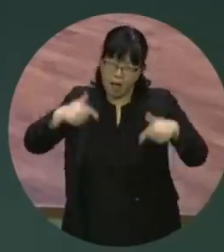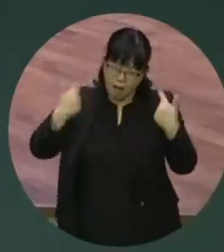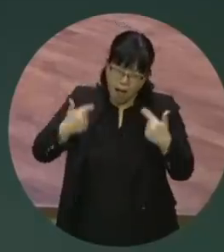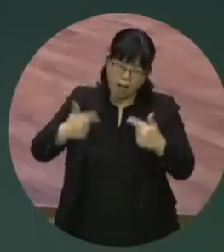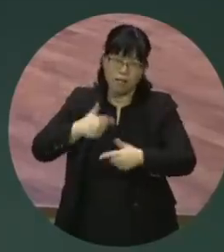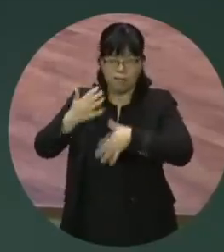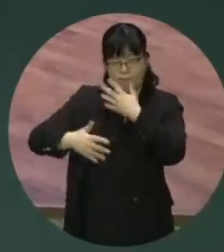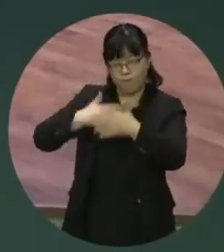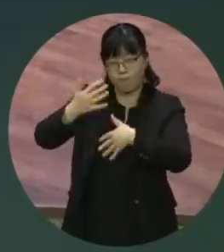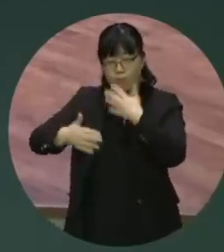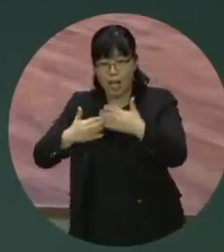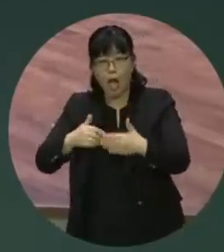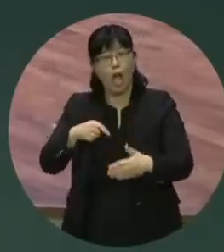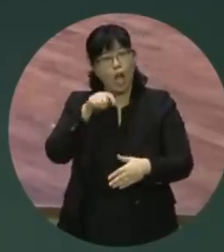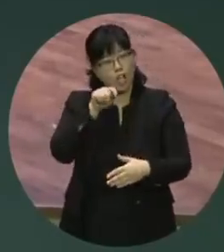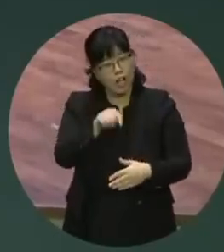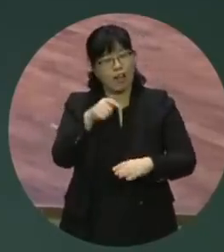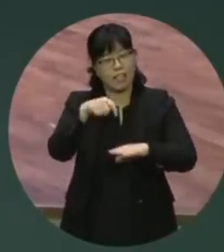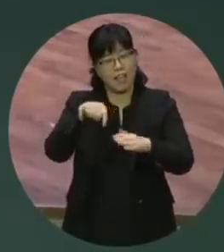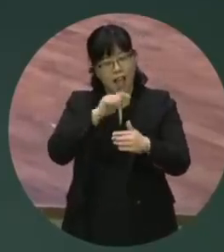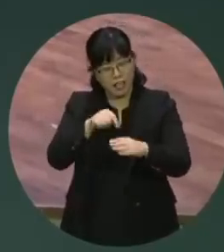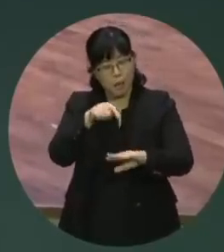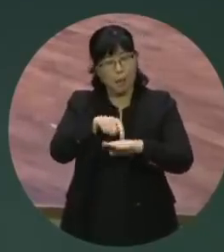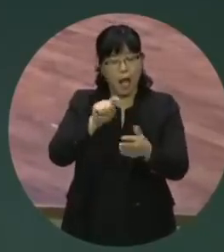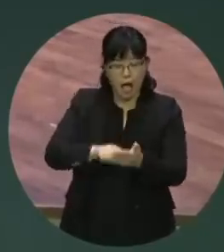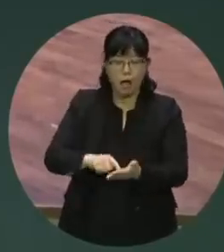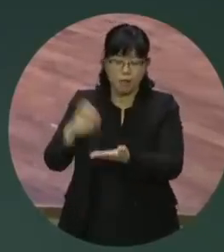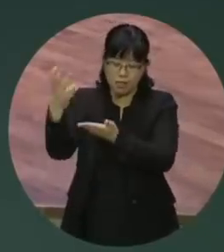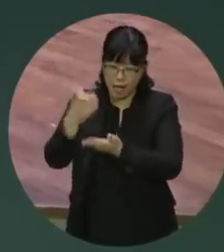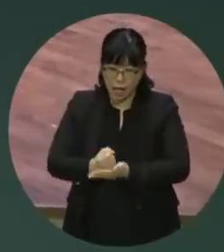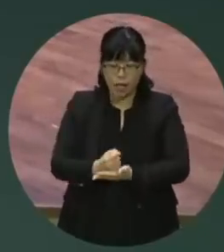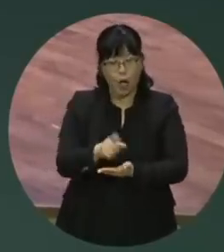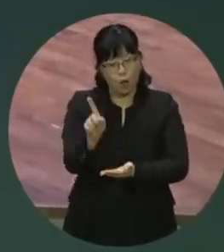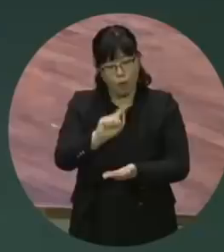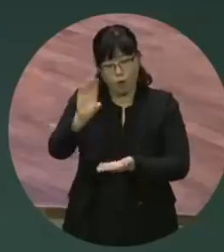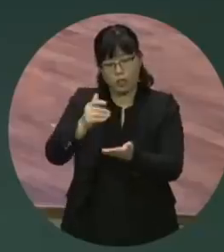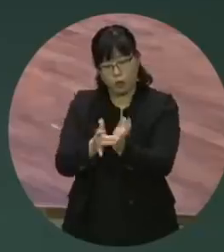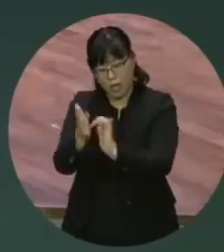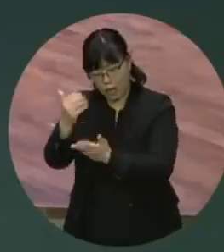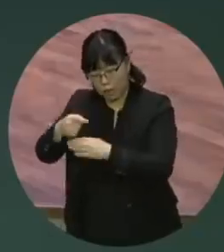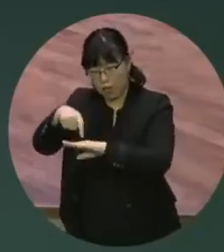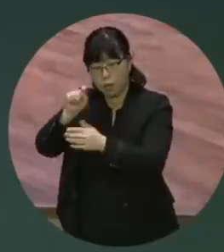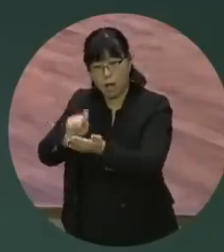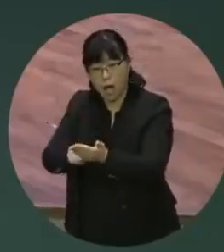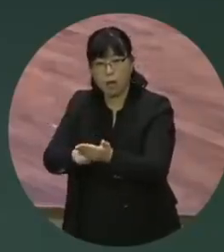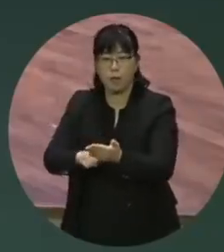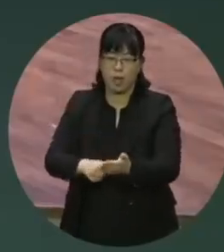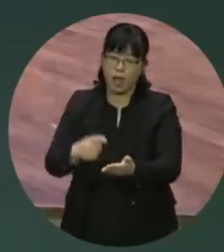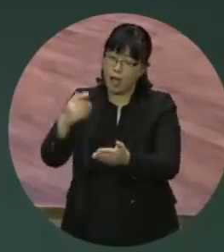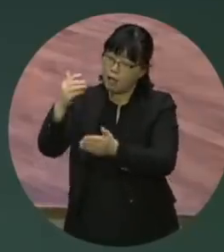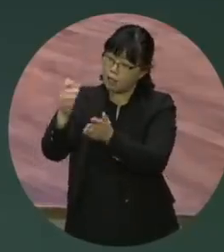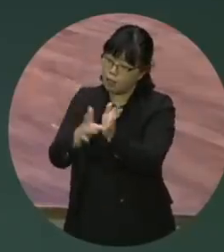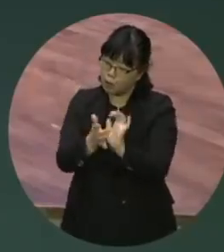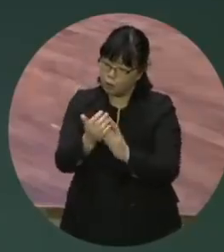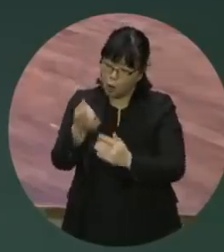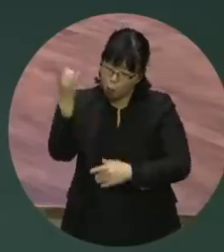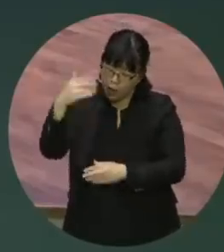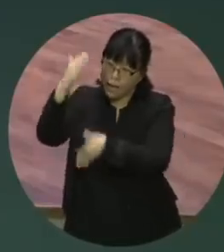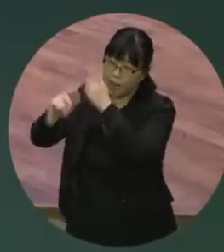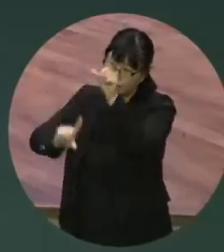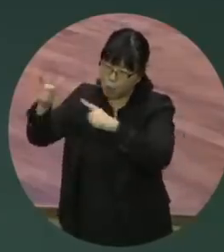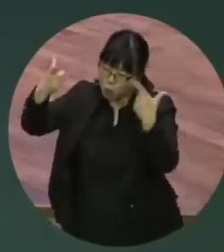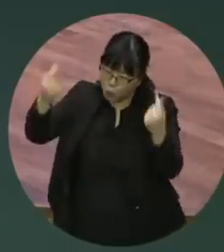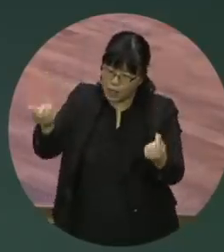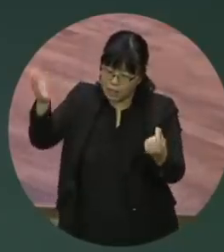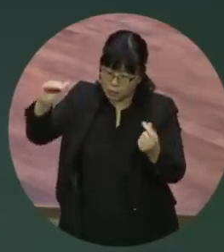이 마음을 품으라. 곧 그리스도 예수의 마음이니 그런 근본 하나님의 본체시나 하나님과 동등됨을 취할